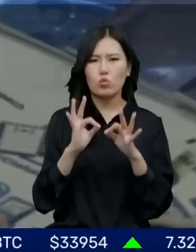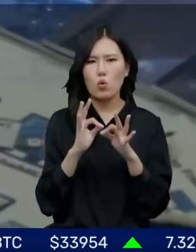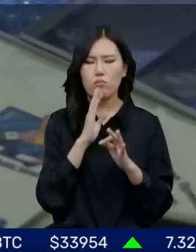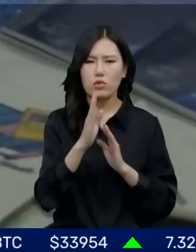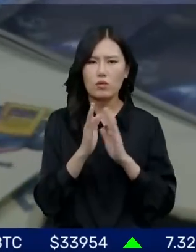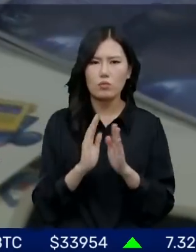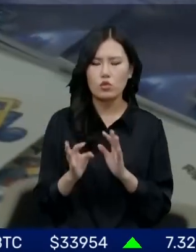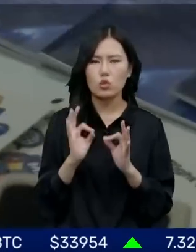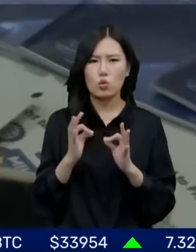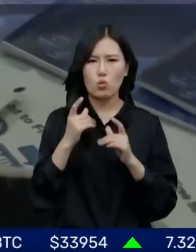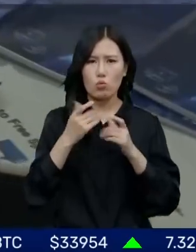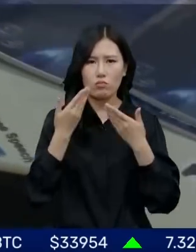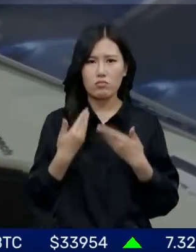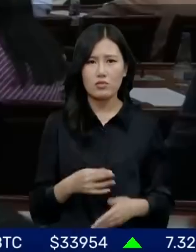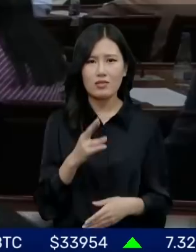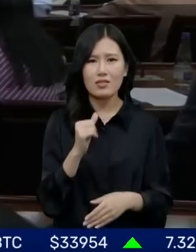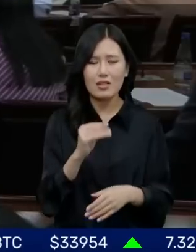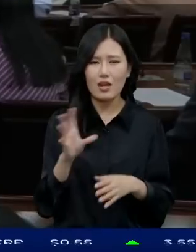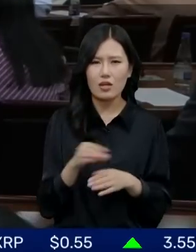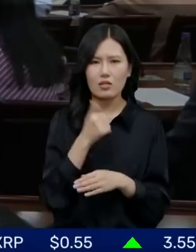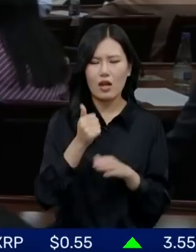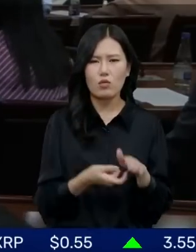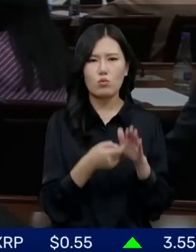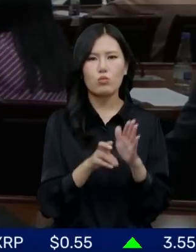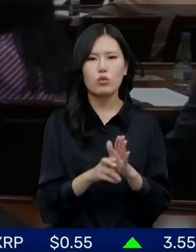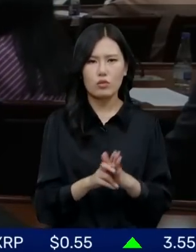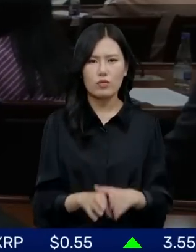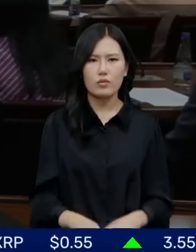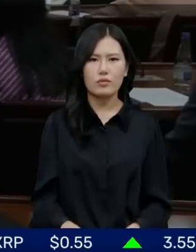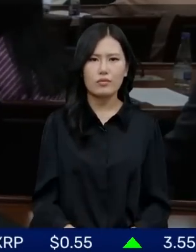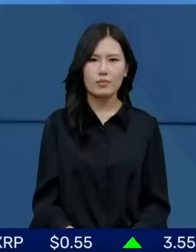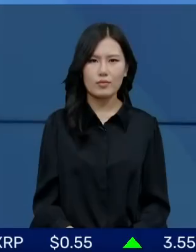ёс зүйтэй иргэн болон төлөвшөх сайн талуудтайг онцолж байна.